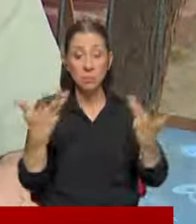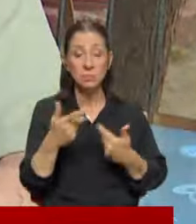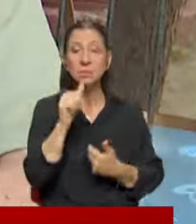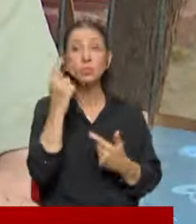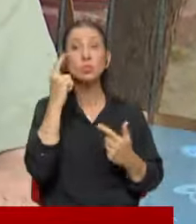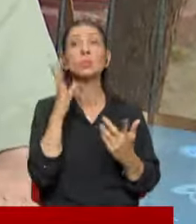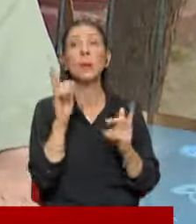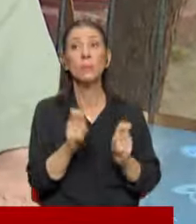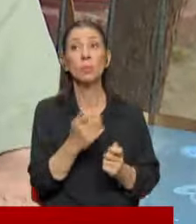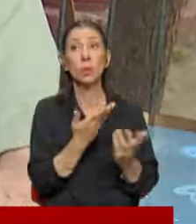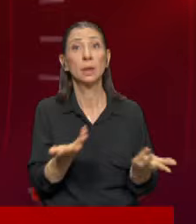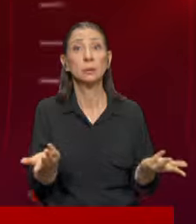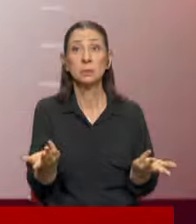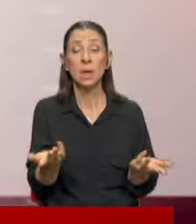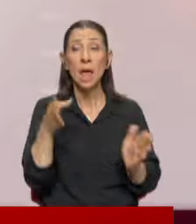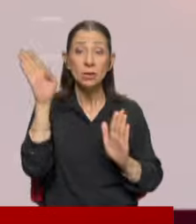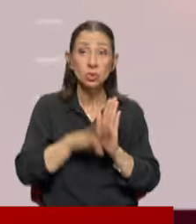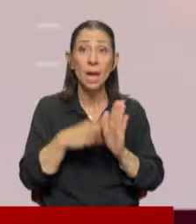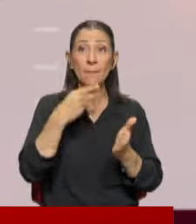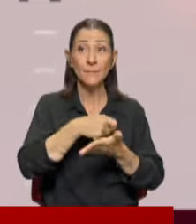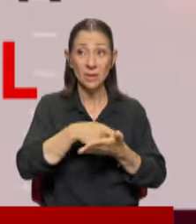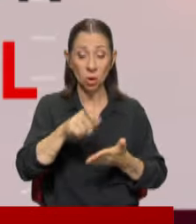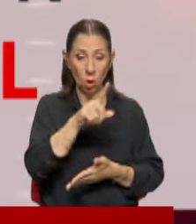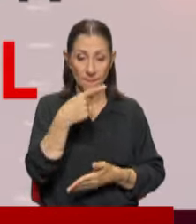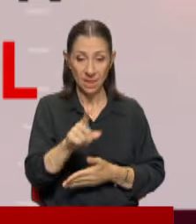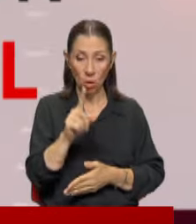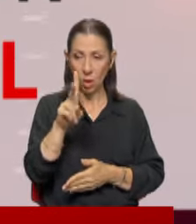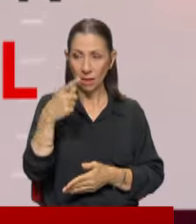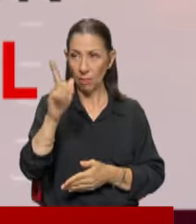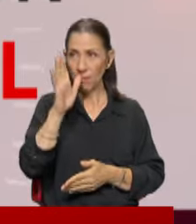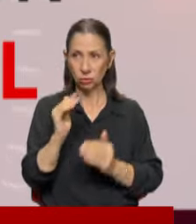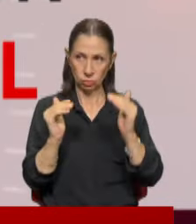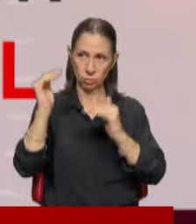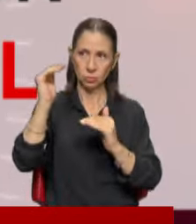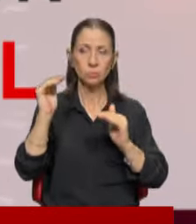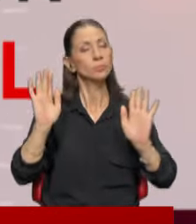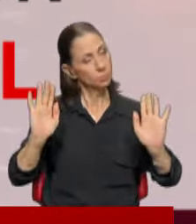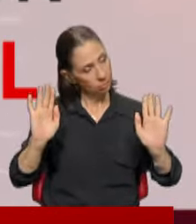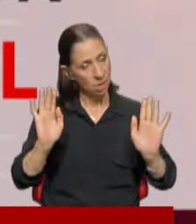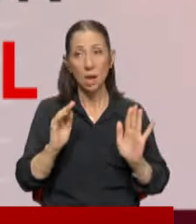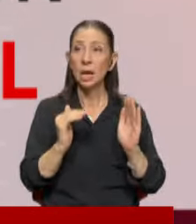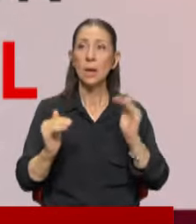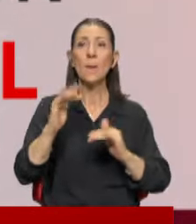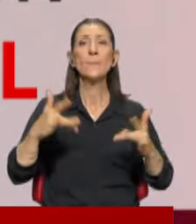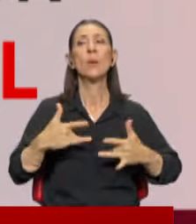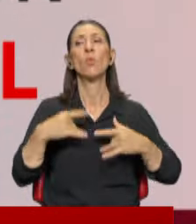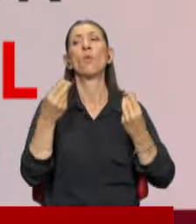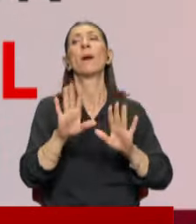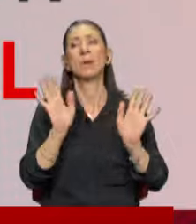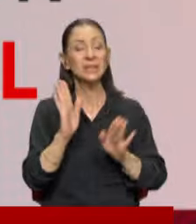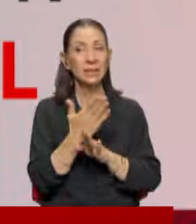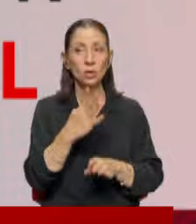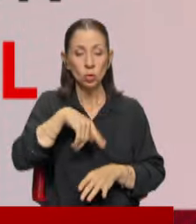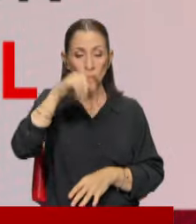hiç düşünmeden mi yapıyorlar yani? En düşük emekli maaşı 10.000 liradan 12.500 liraya çıkıyor. Artış memnun etmedi çünkü